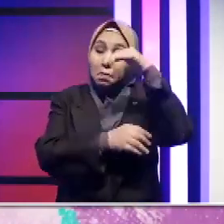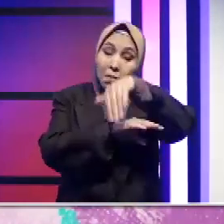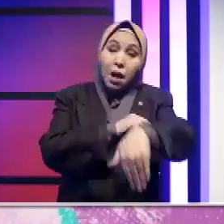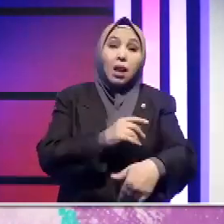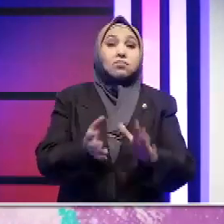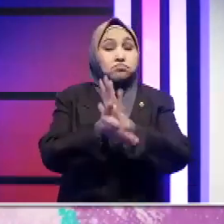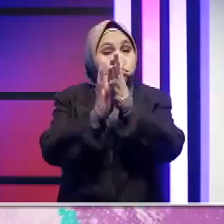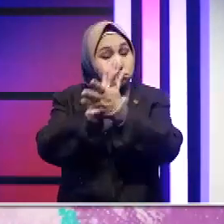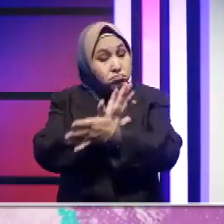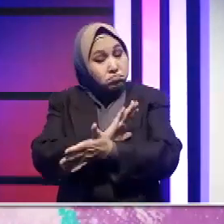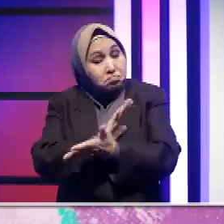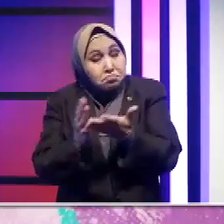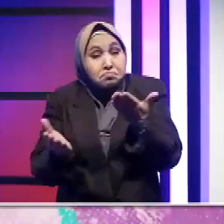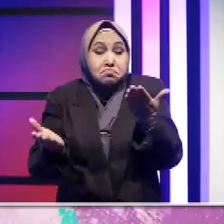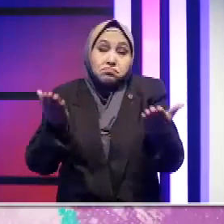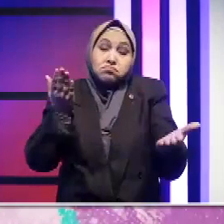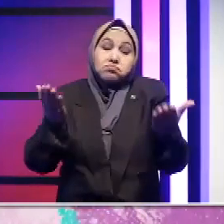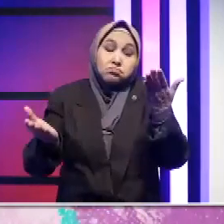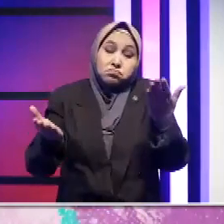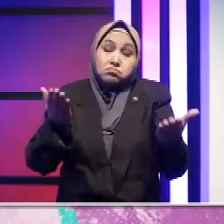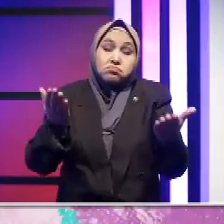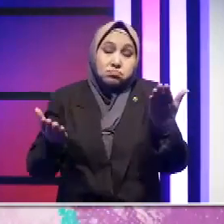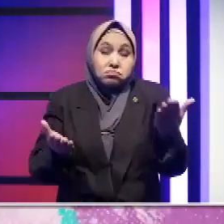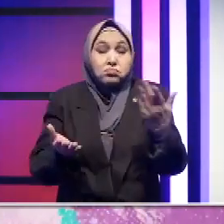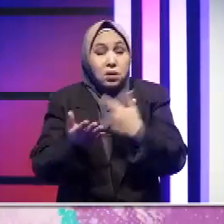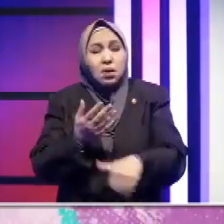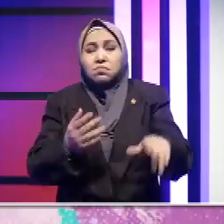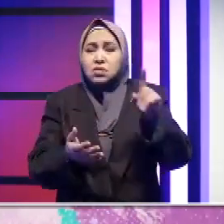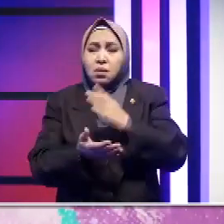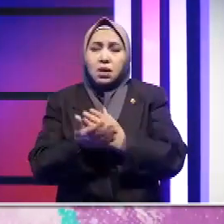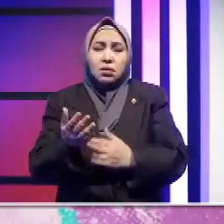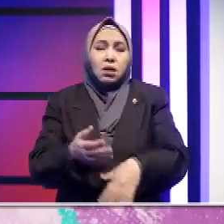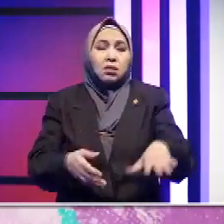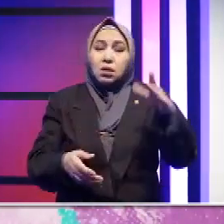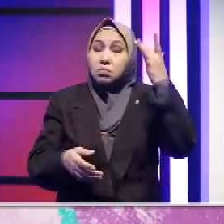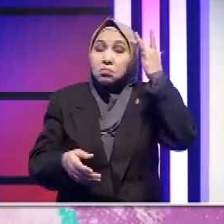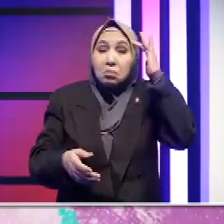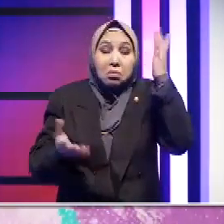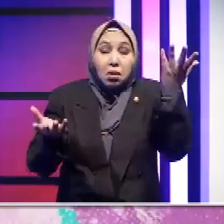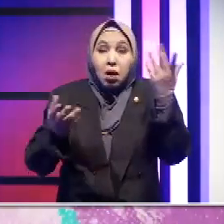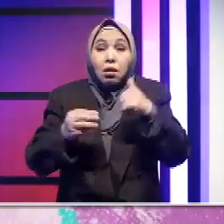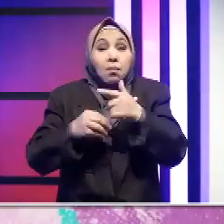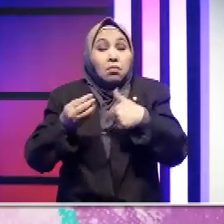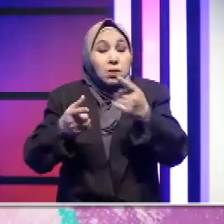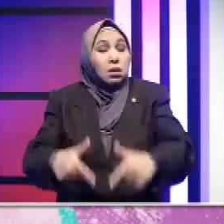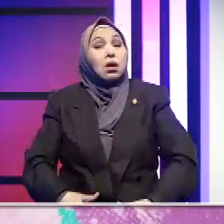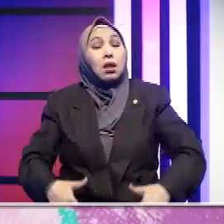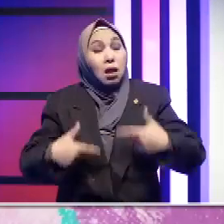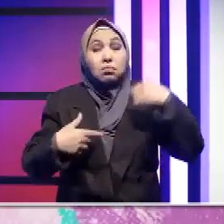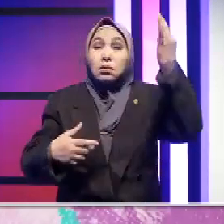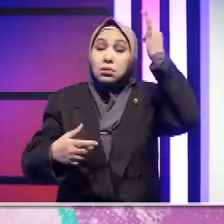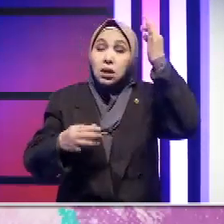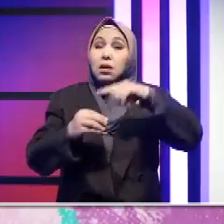yo Come barmp3 If something about you know much about life to think